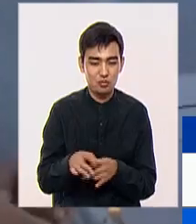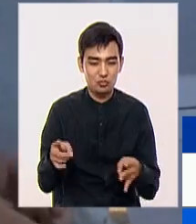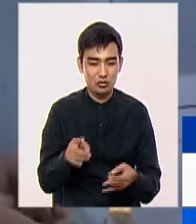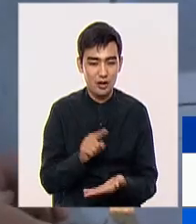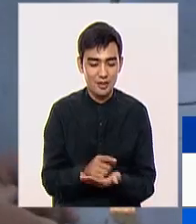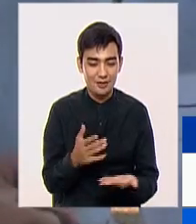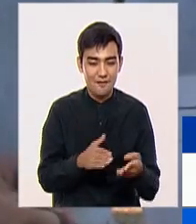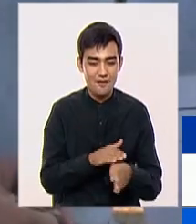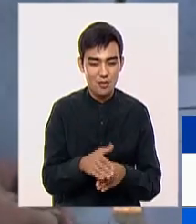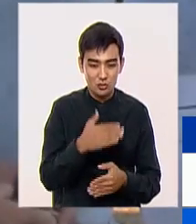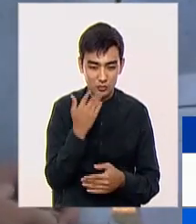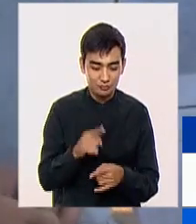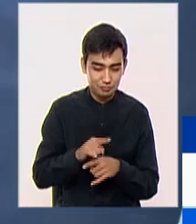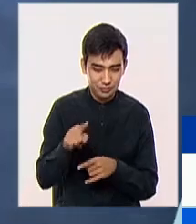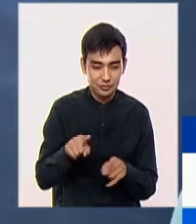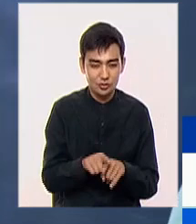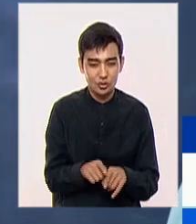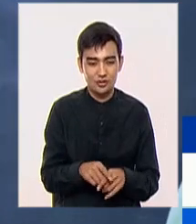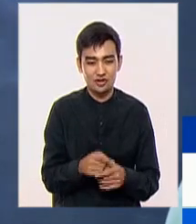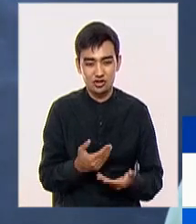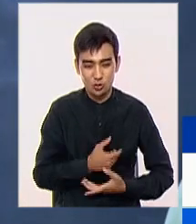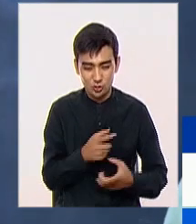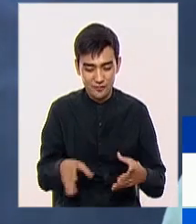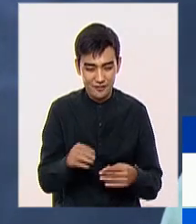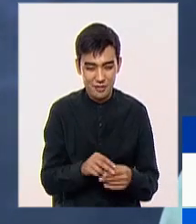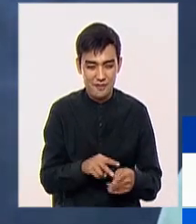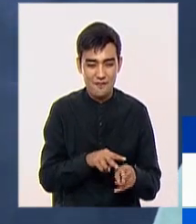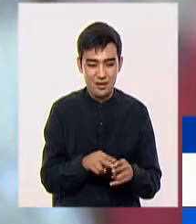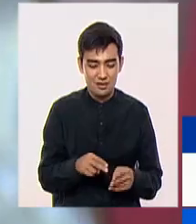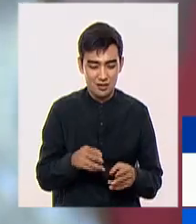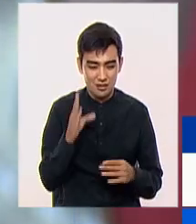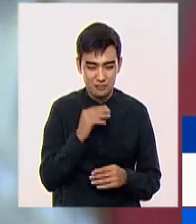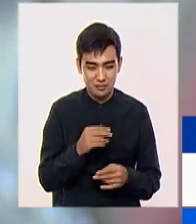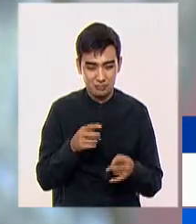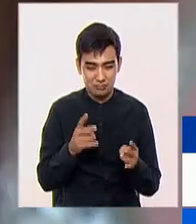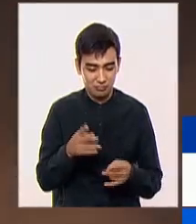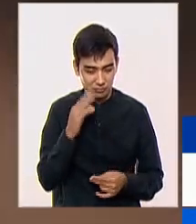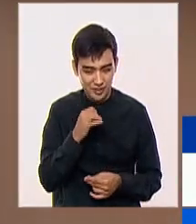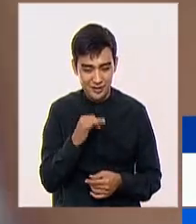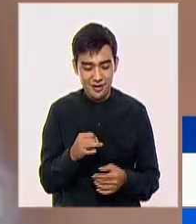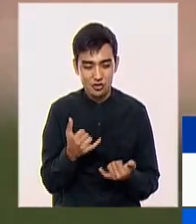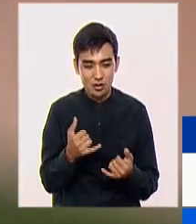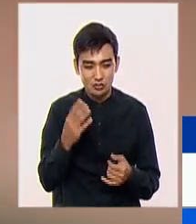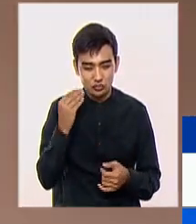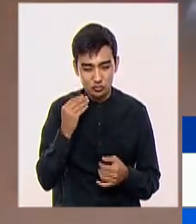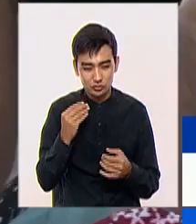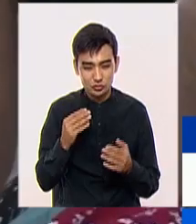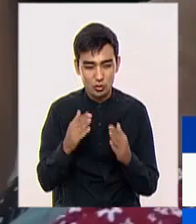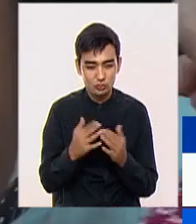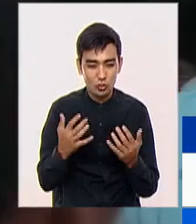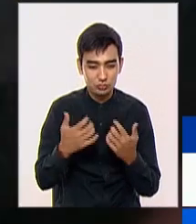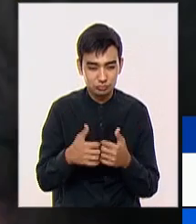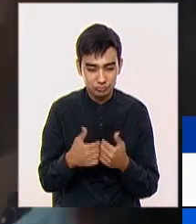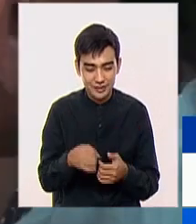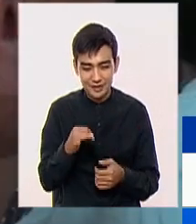талап сақталмаса ұшаққа да жолаушылар өміріне де қауіп бар деген комитет өкілдері. Ал әкімдік өкілдері әзірге үйлердің санын нақтылауға кірістік деді.